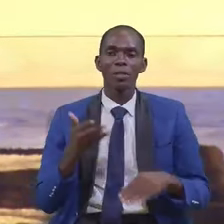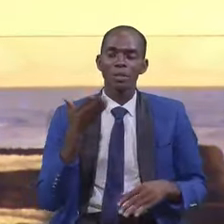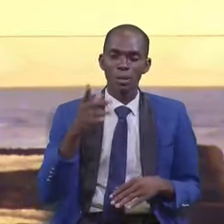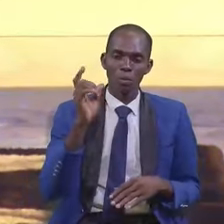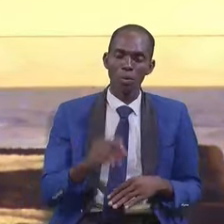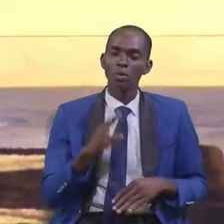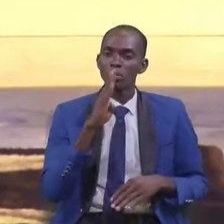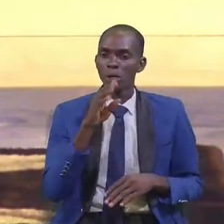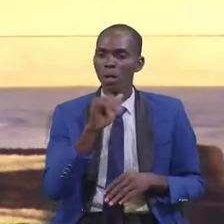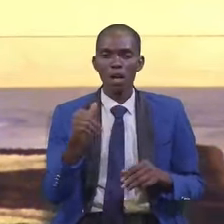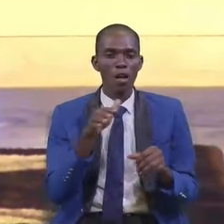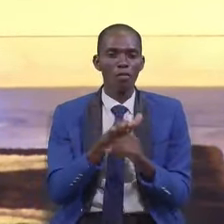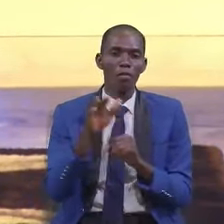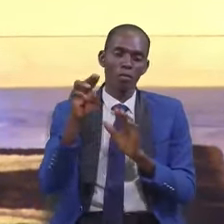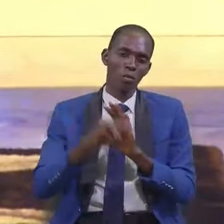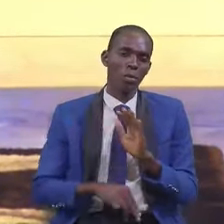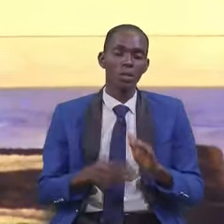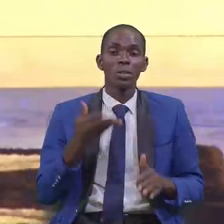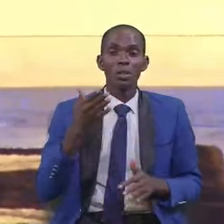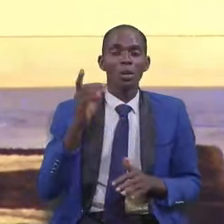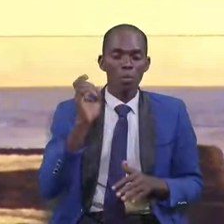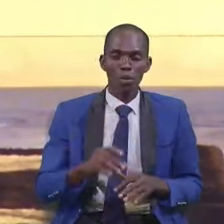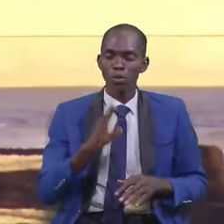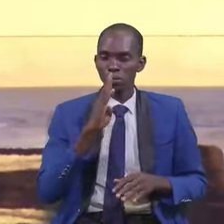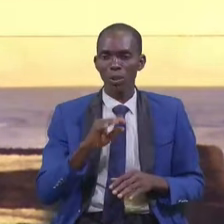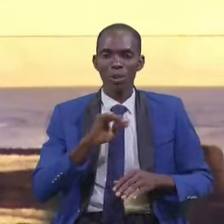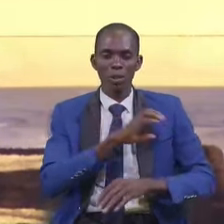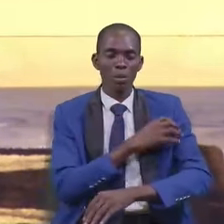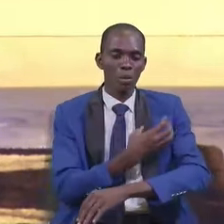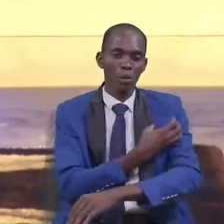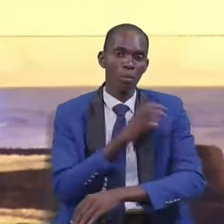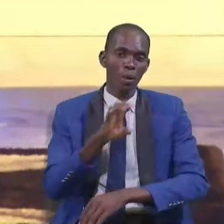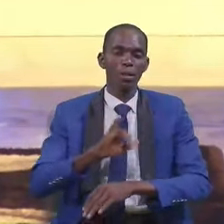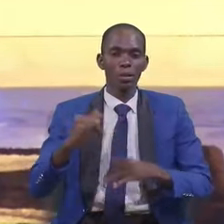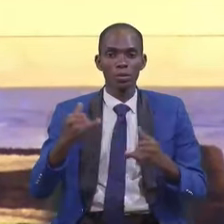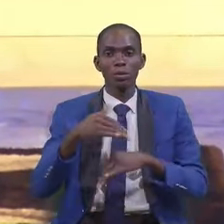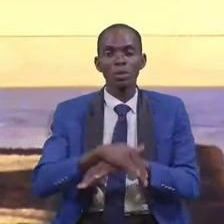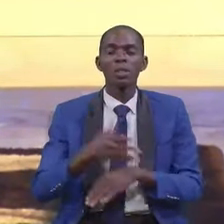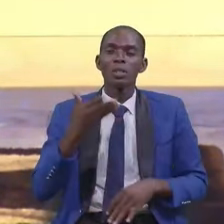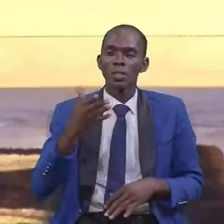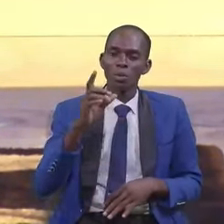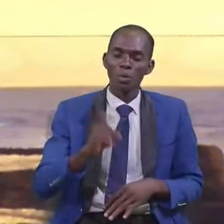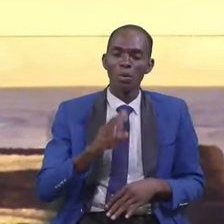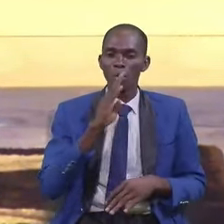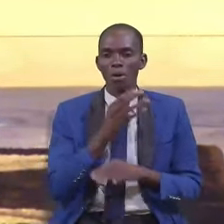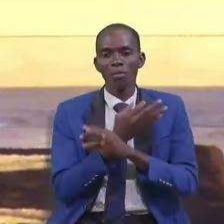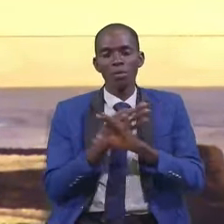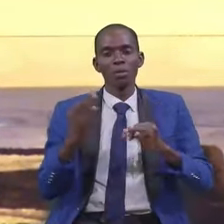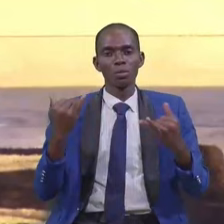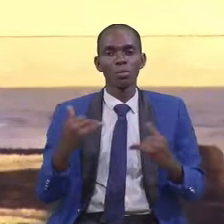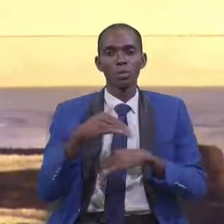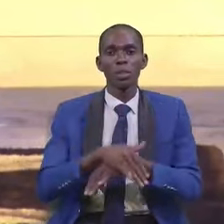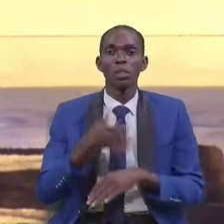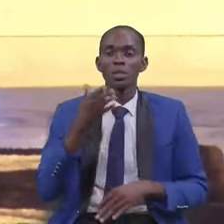sans accomplir. Le pourquoi Dieu l'a envoyé. Il y a la libération, l'affranchissement, la